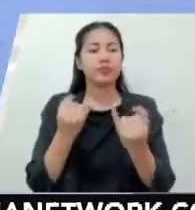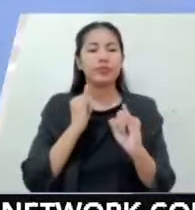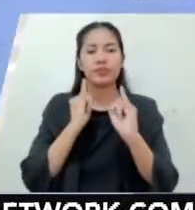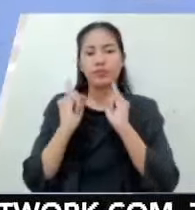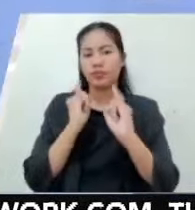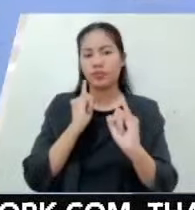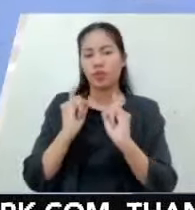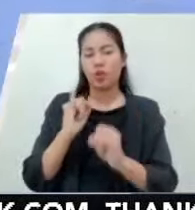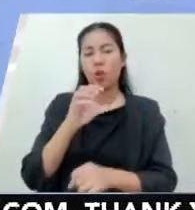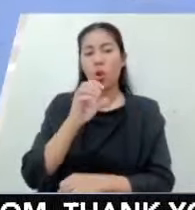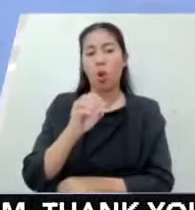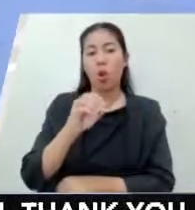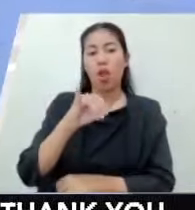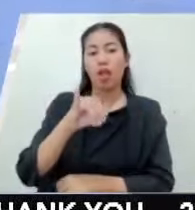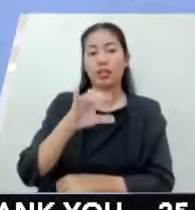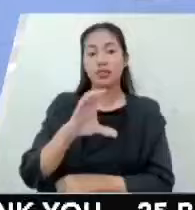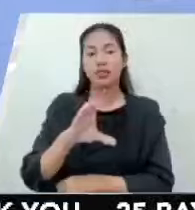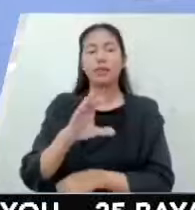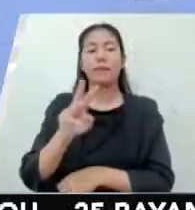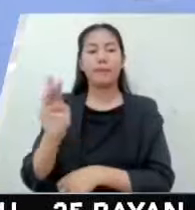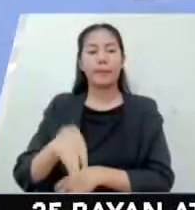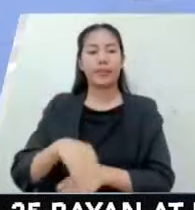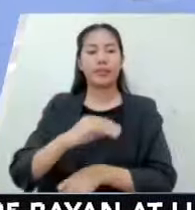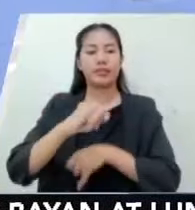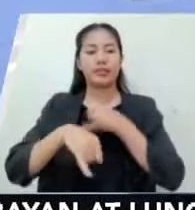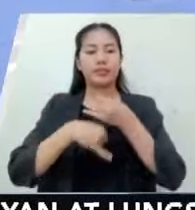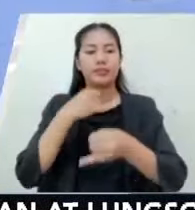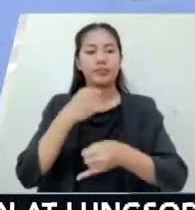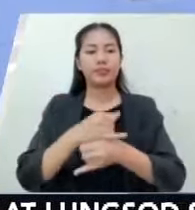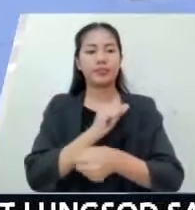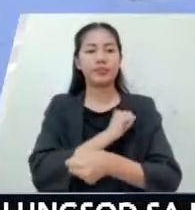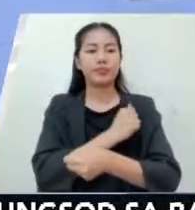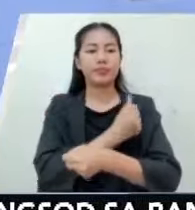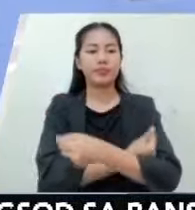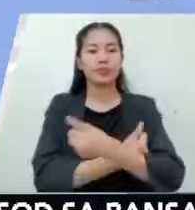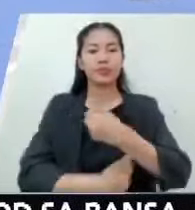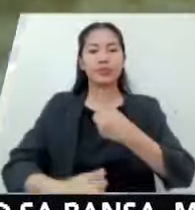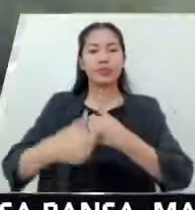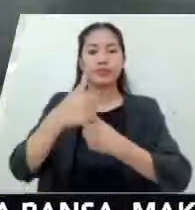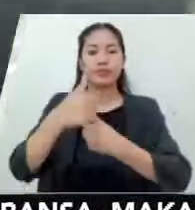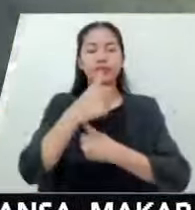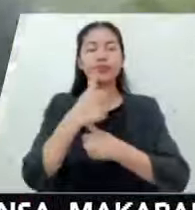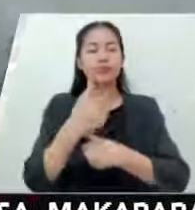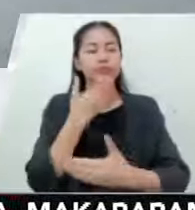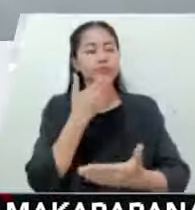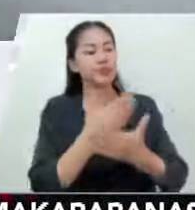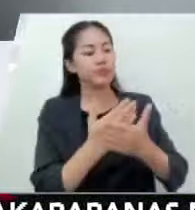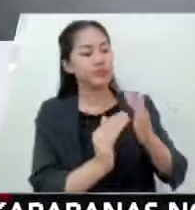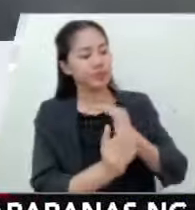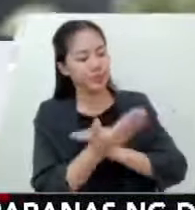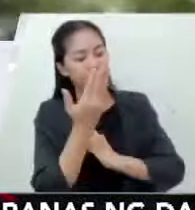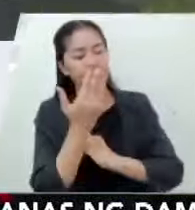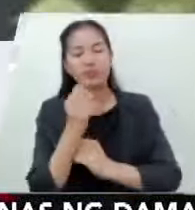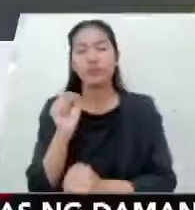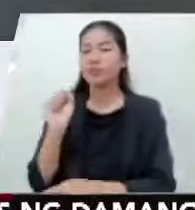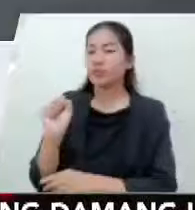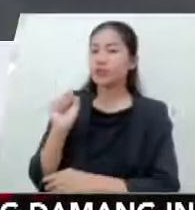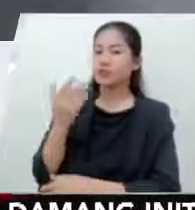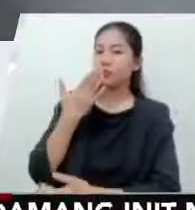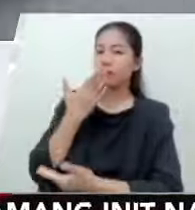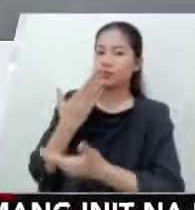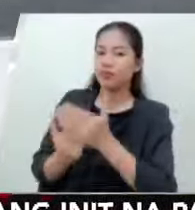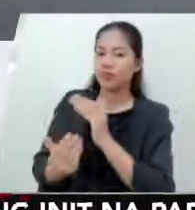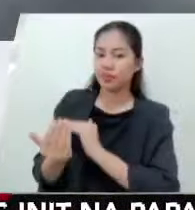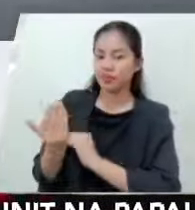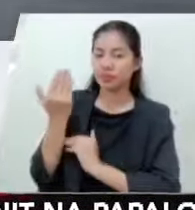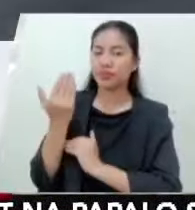ni MIAA Public Affairs Department. Magandang umaga at welcome po sa Balitang Hali. Yes, magandang umaga Rafi and